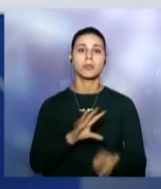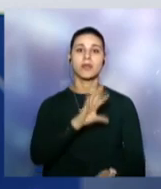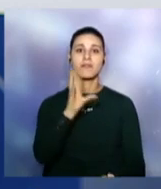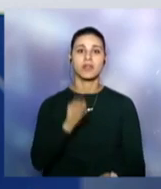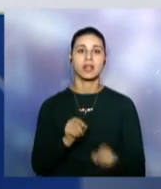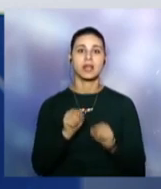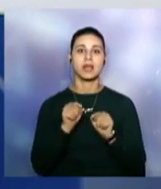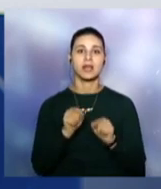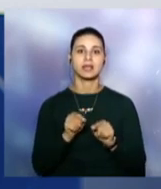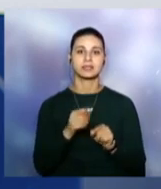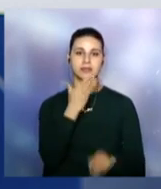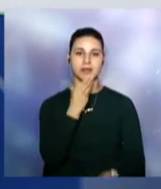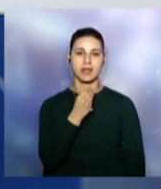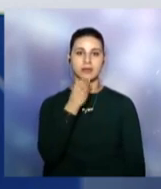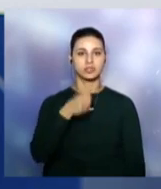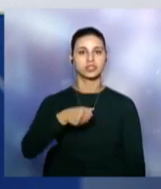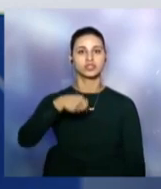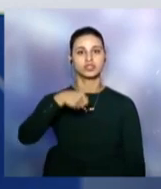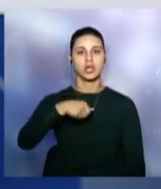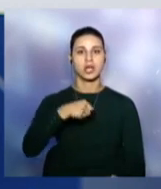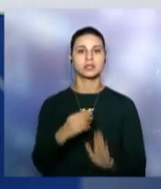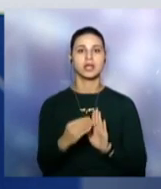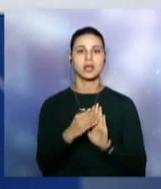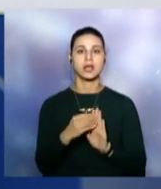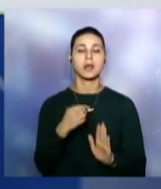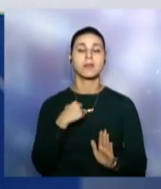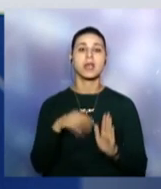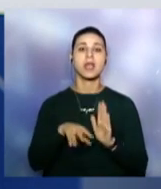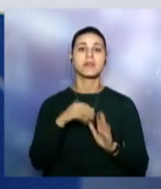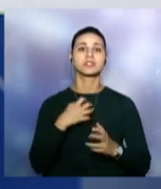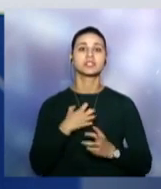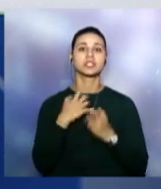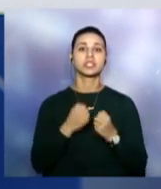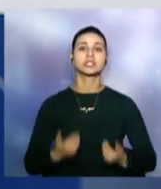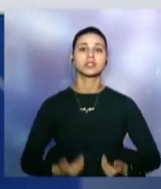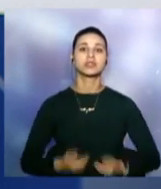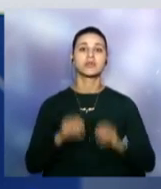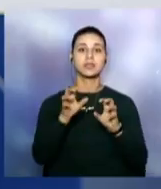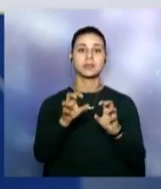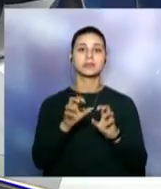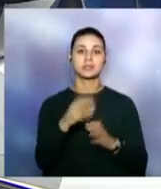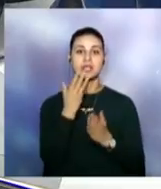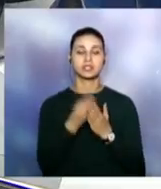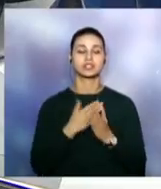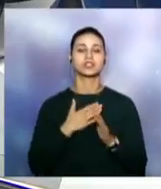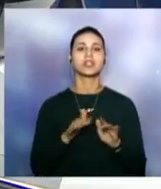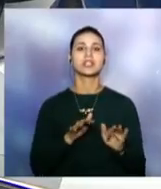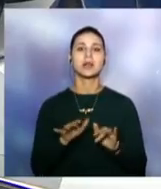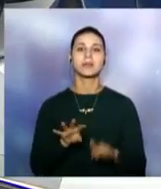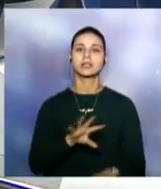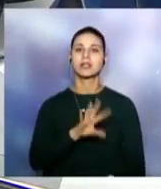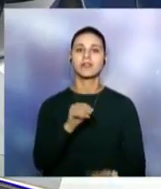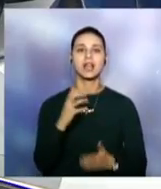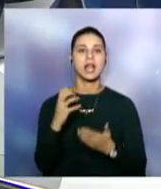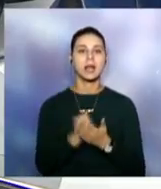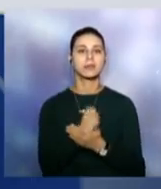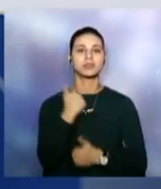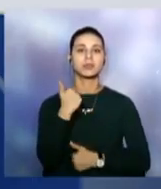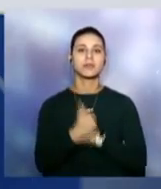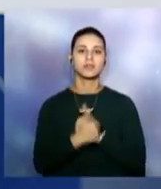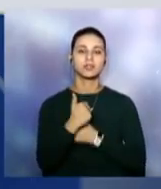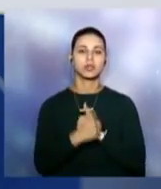პროდუქტი აი ამ სიმპათიურ ჩანთაში, რომელსაც აწერია მე ავირჩიე ჯანსაღი ცხოვრების წესი და ეს გახლავთ ჩვენი კამპანია, ყველა გამარჯვებული